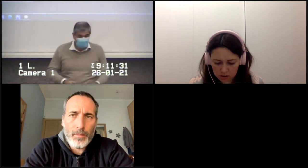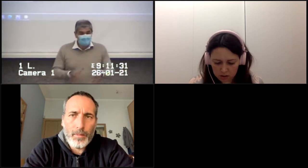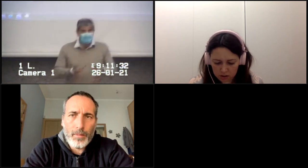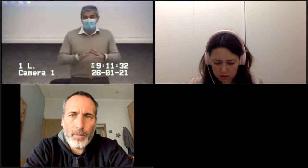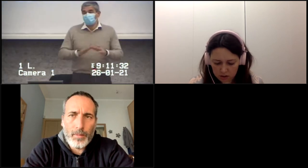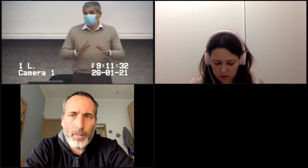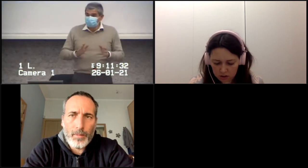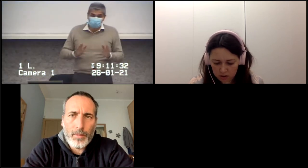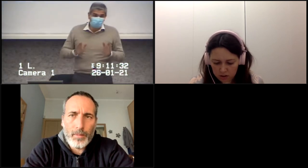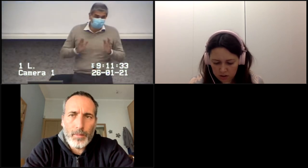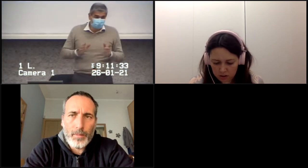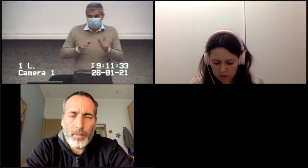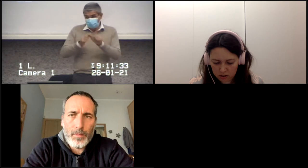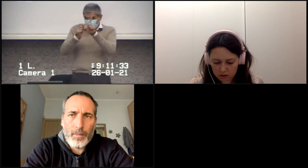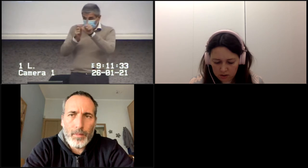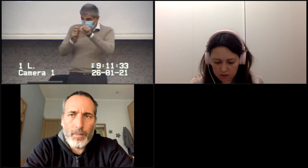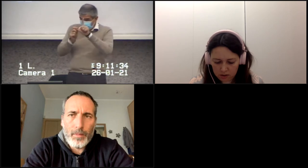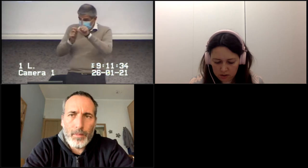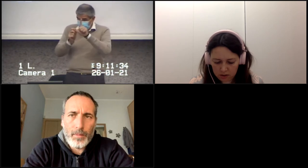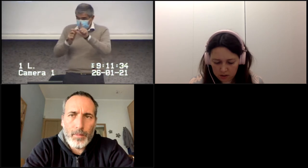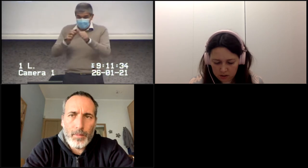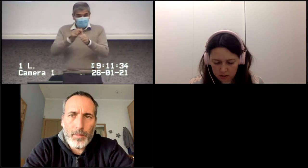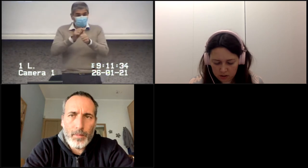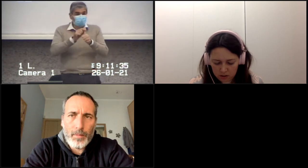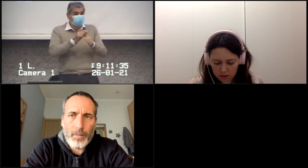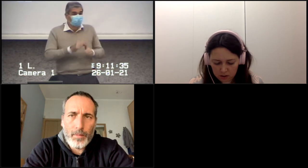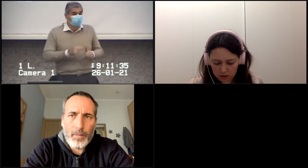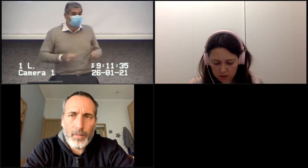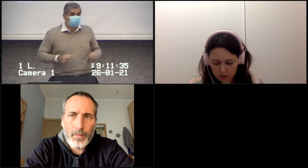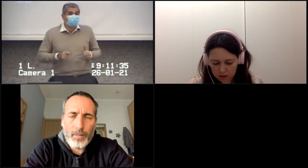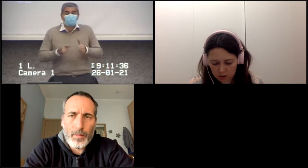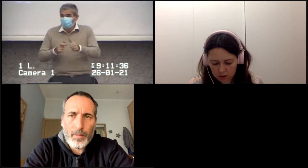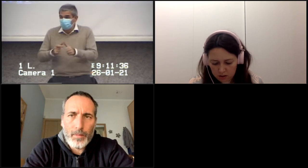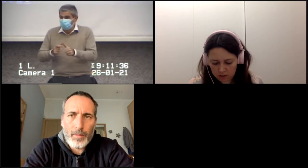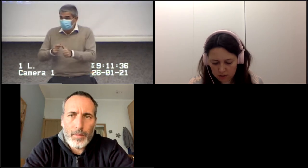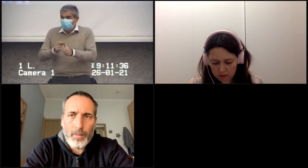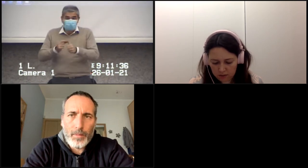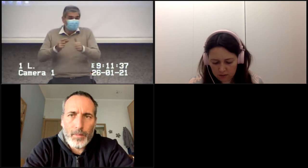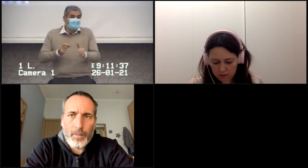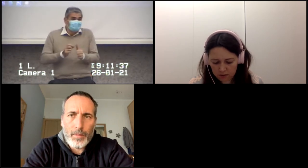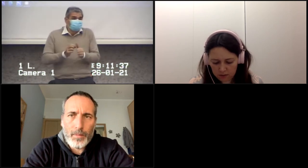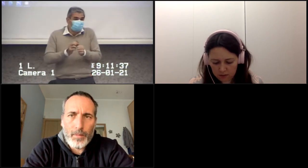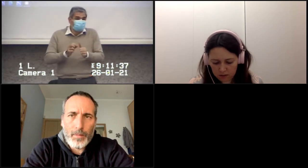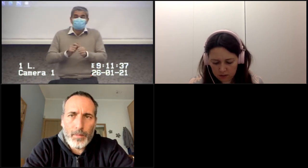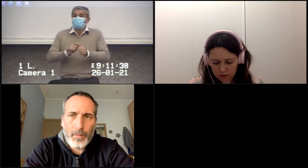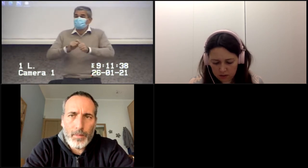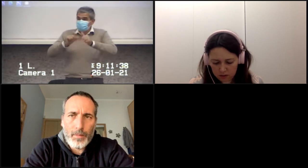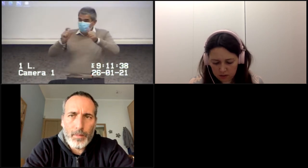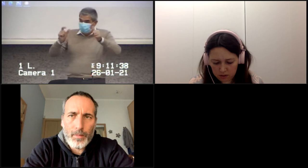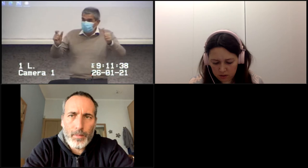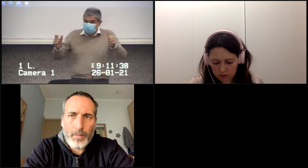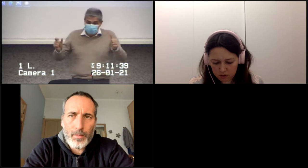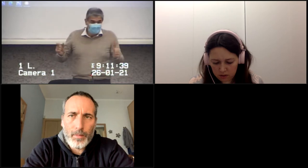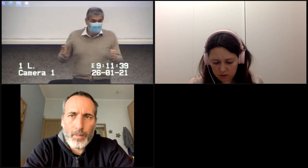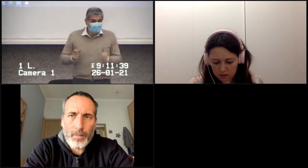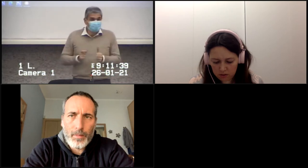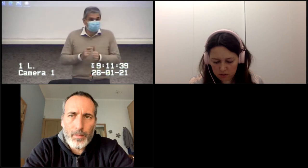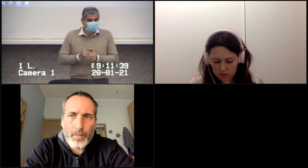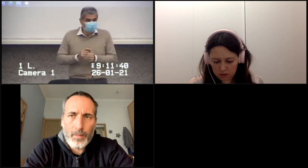norma. La norma, devo ricordare, ha due obiettivi. Uno è una norma non che impone, ma che semplicemente